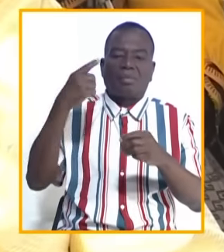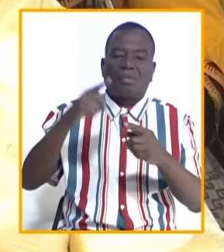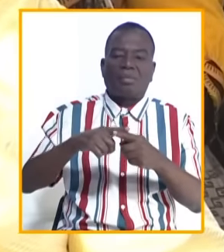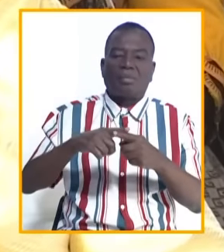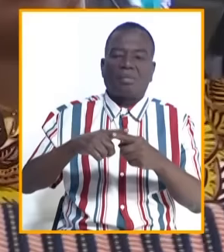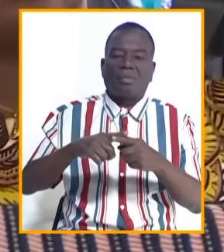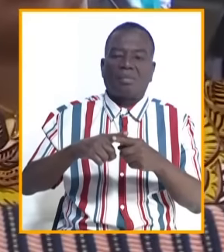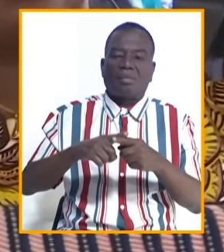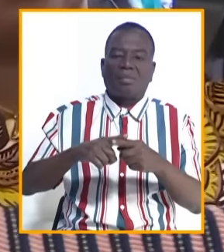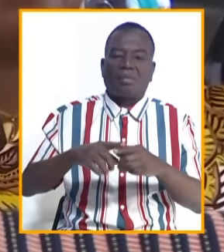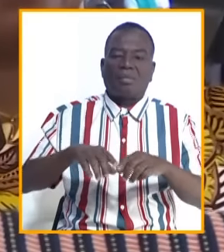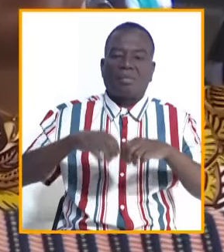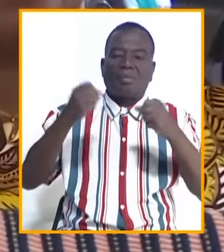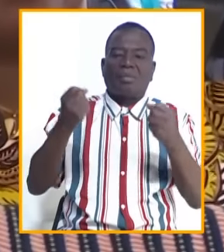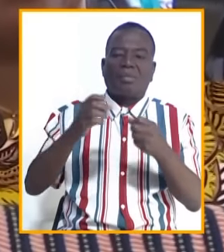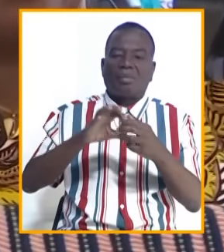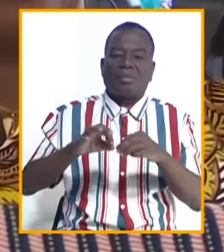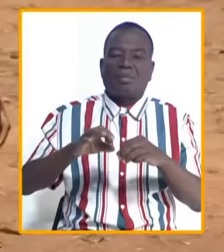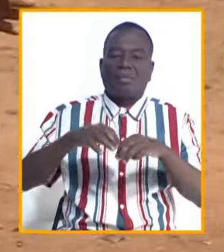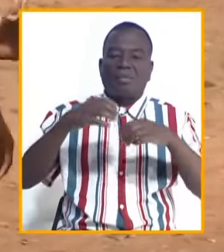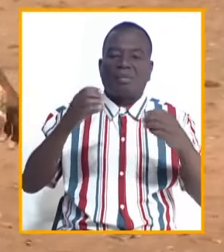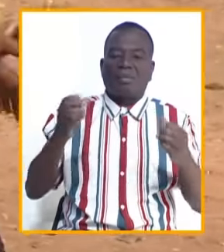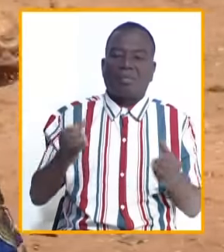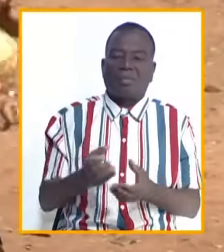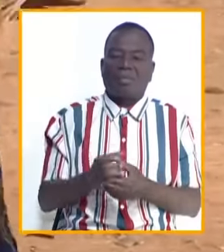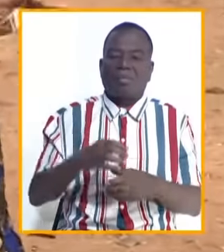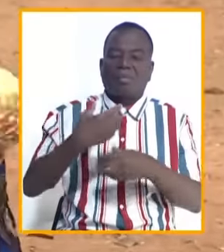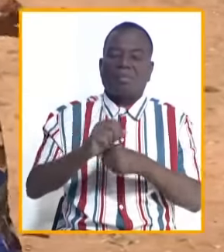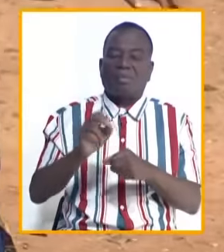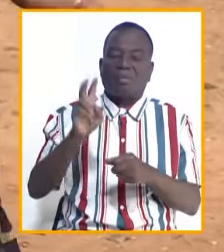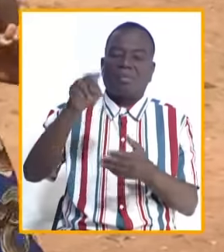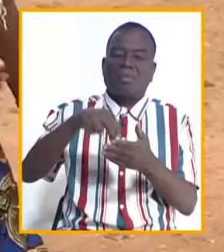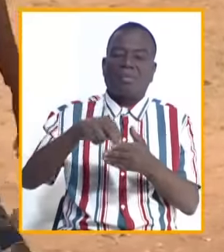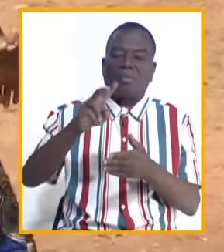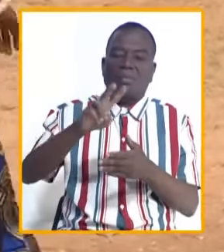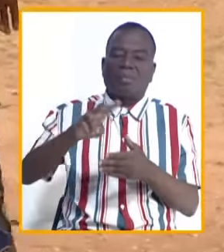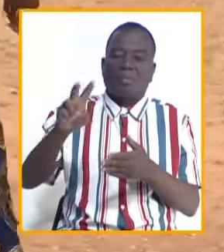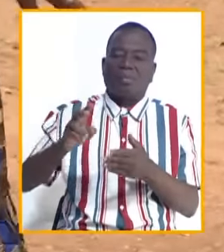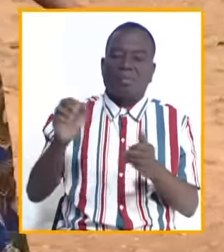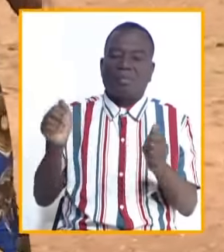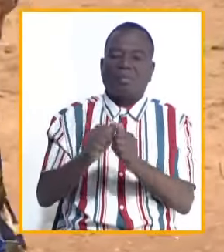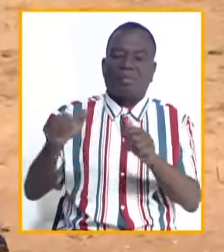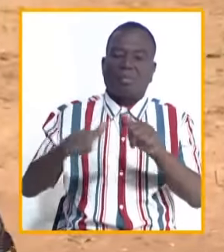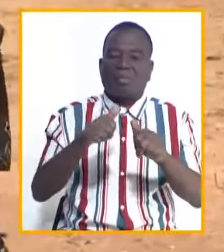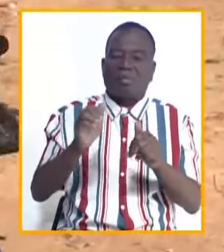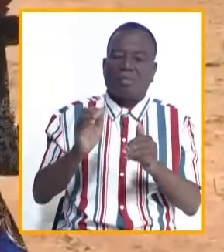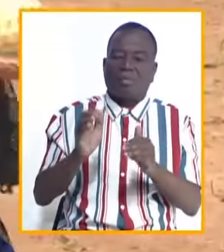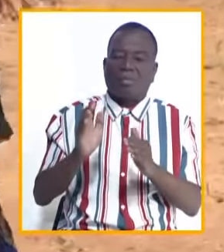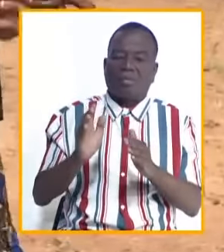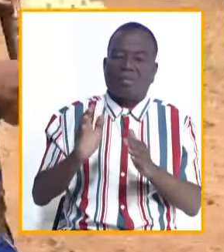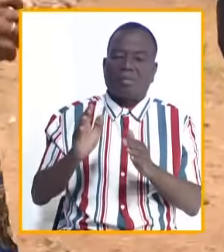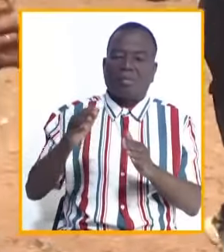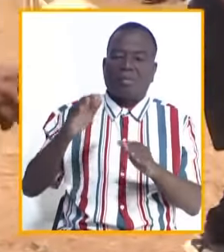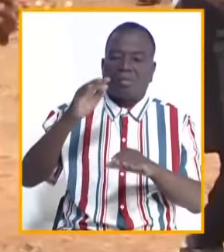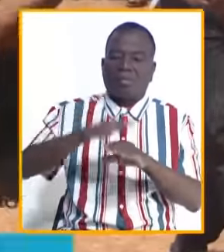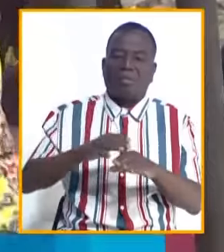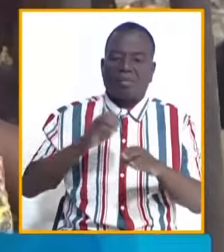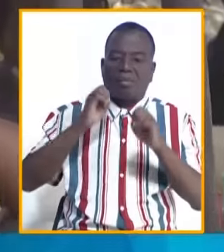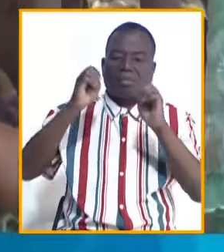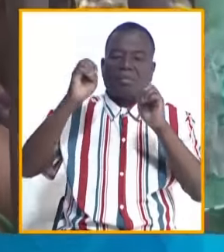la prospérité de votre communauté. Créée en 2022, à travers ses actions axées sur l'éducation